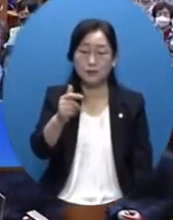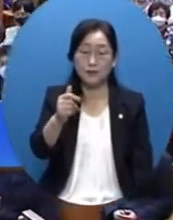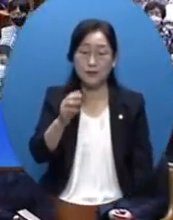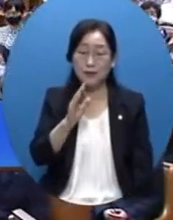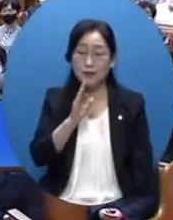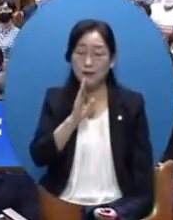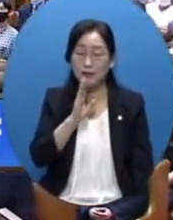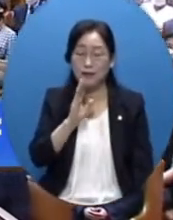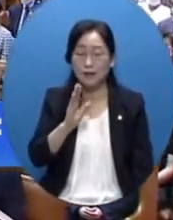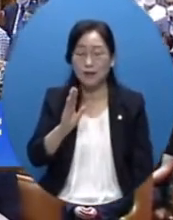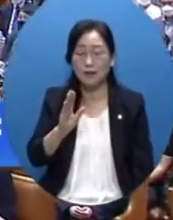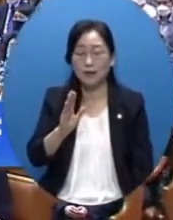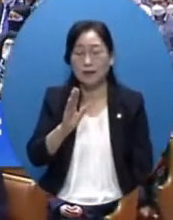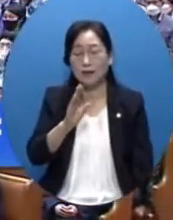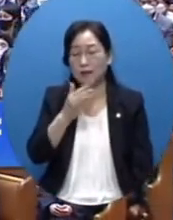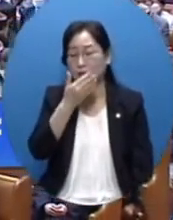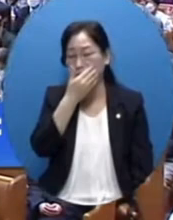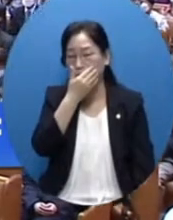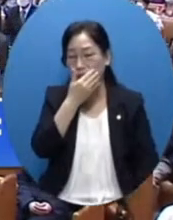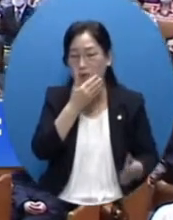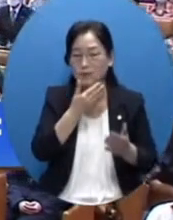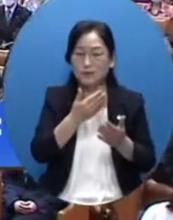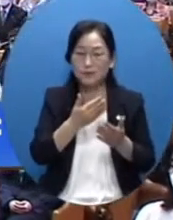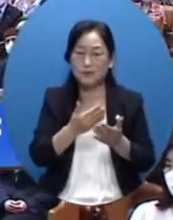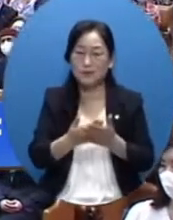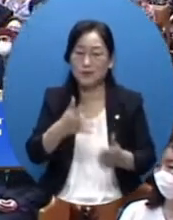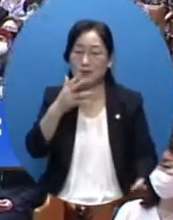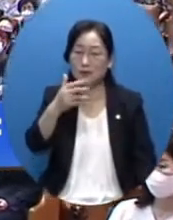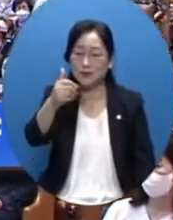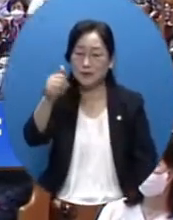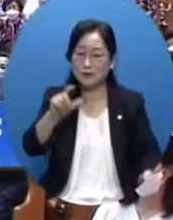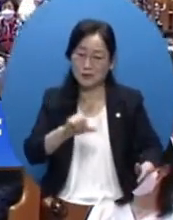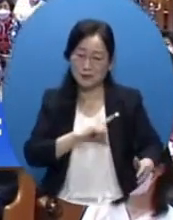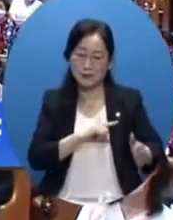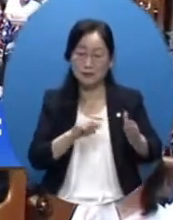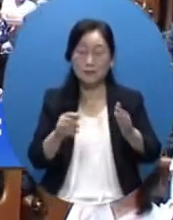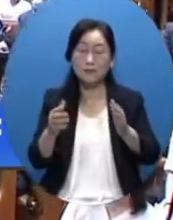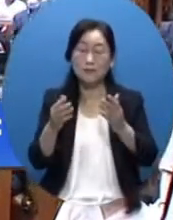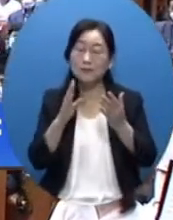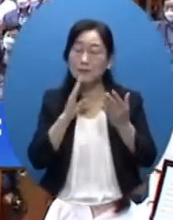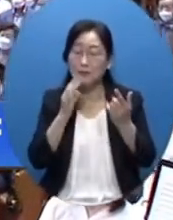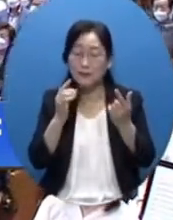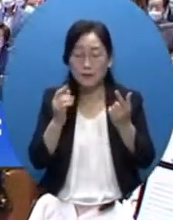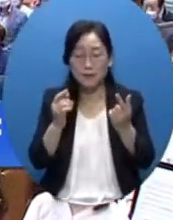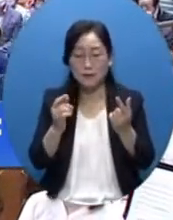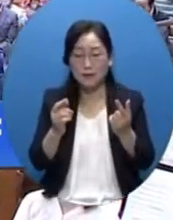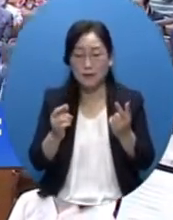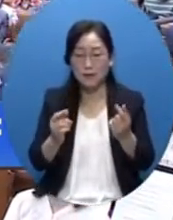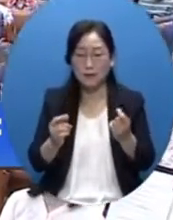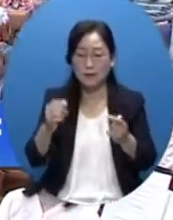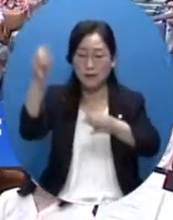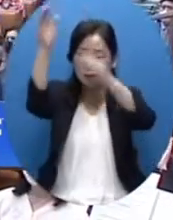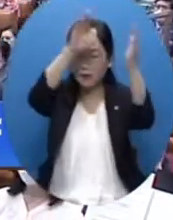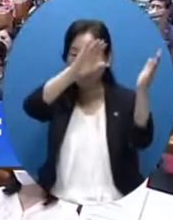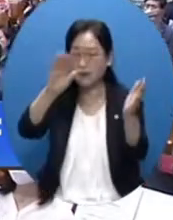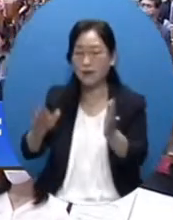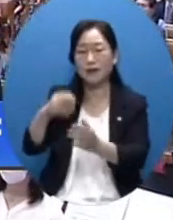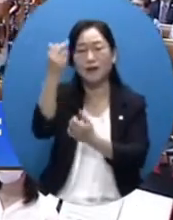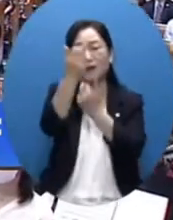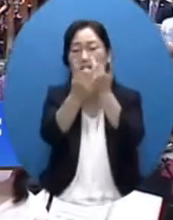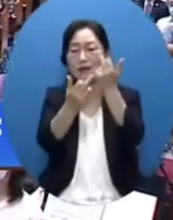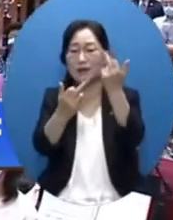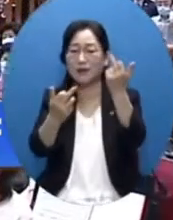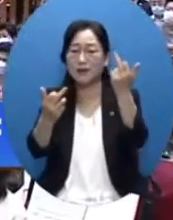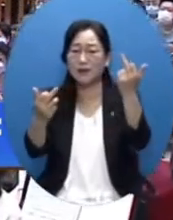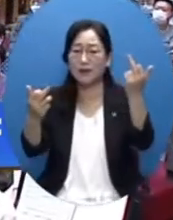아귀 앗 아 아 그 얘 이름 달 벌이 4